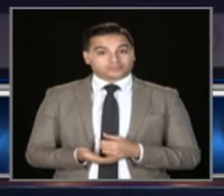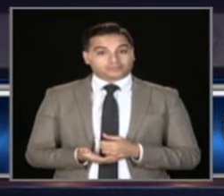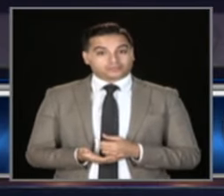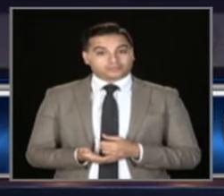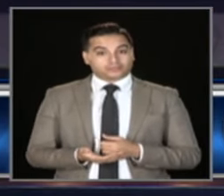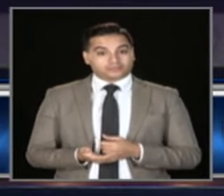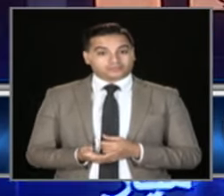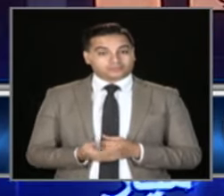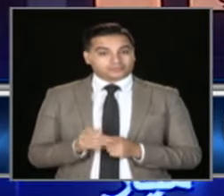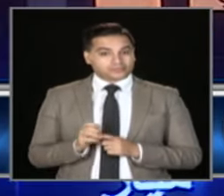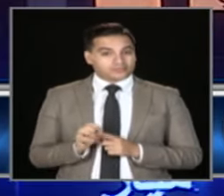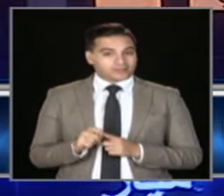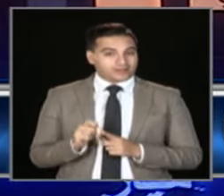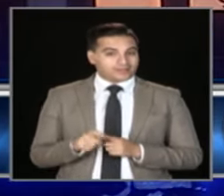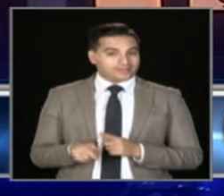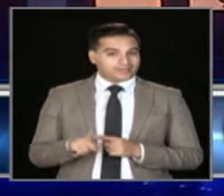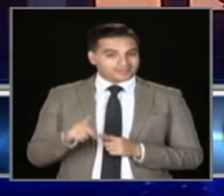ابيض اجابه